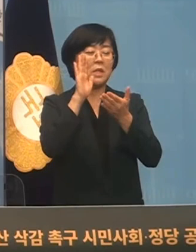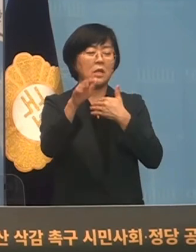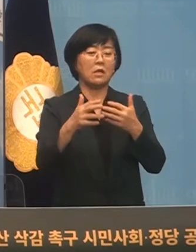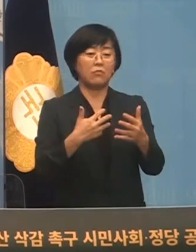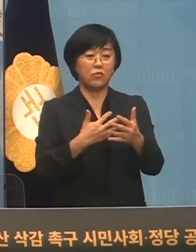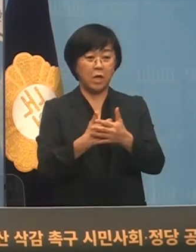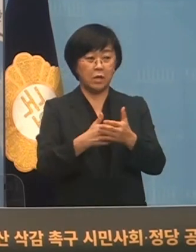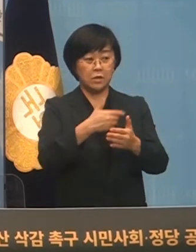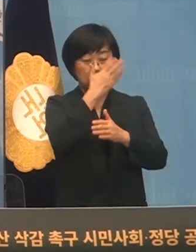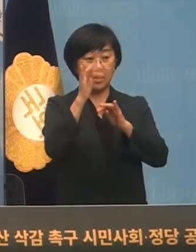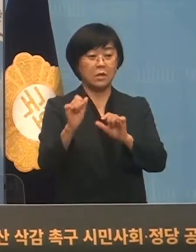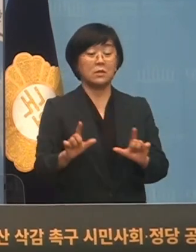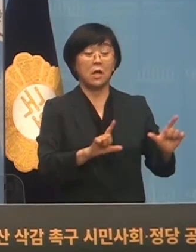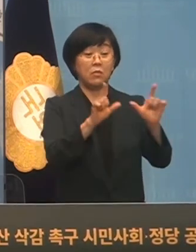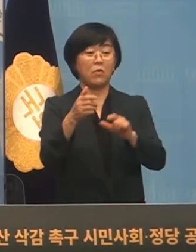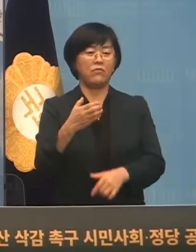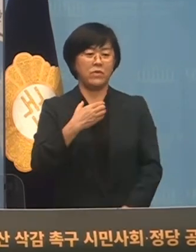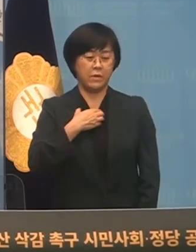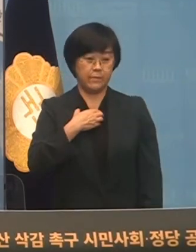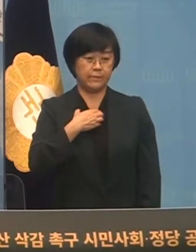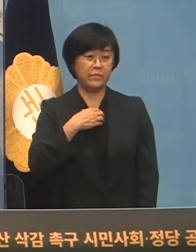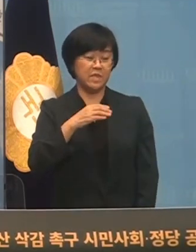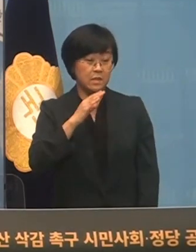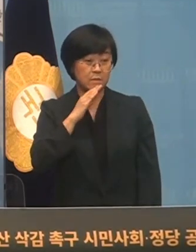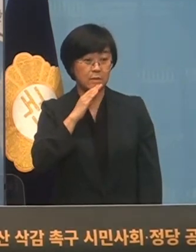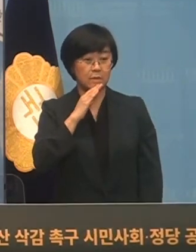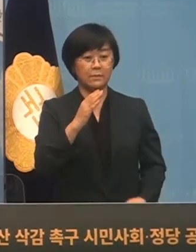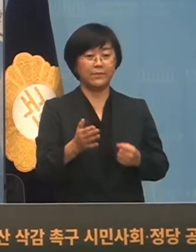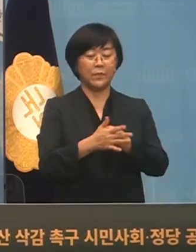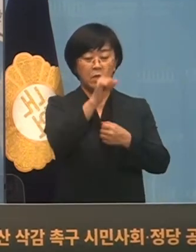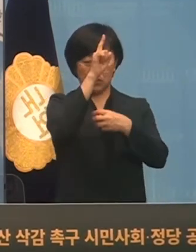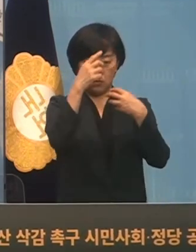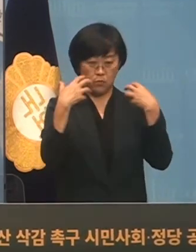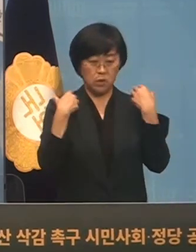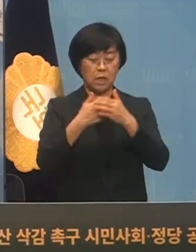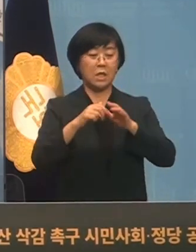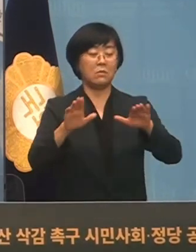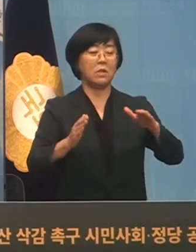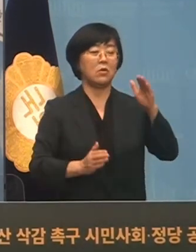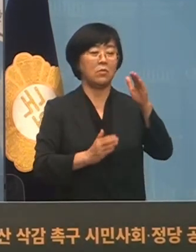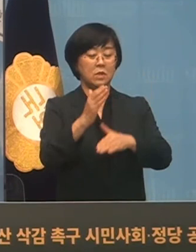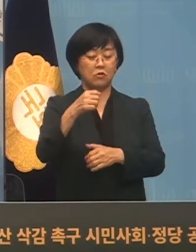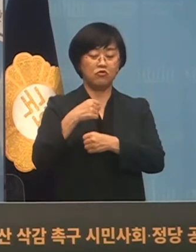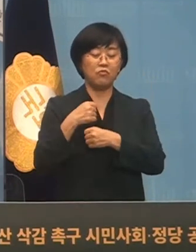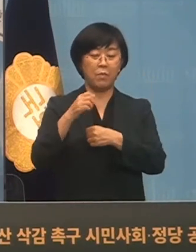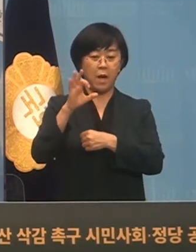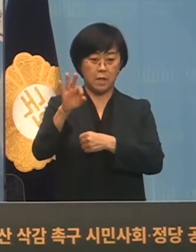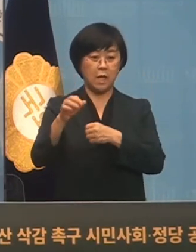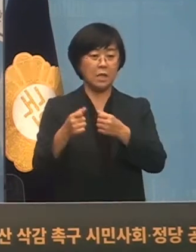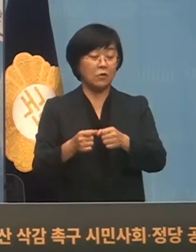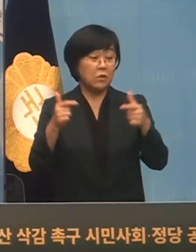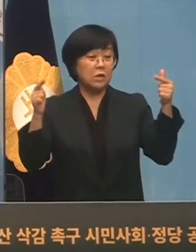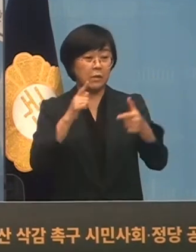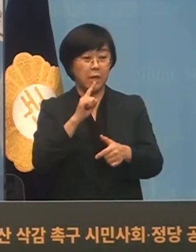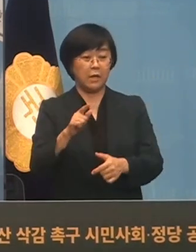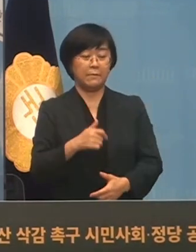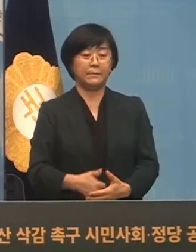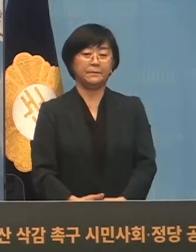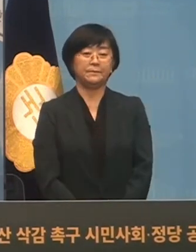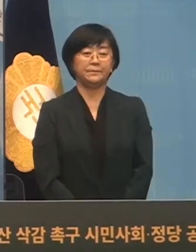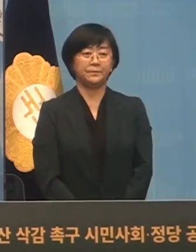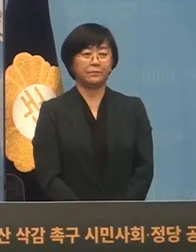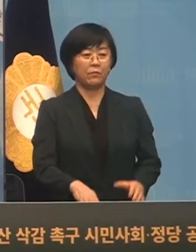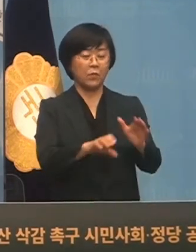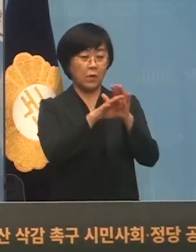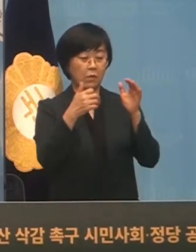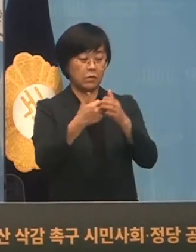등 청년들의 삶은 이태롭게 되지 없습니다. 그런데 정부는 이 넘치는 국방 예산을 또 늘린다고 합니다.